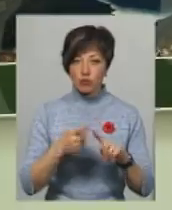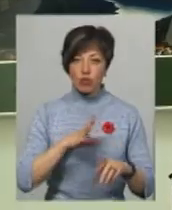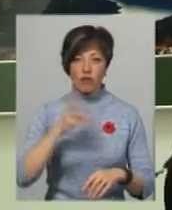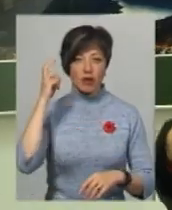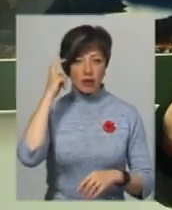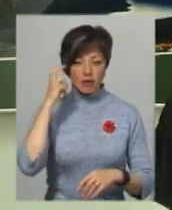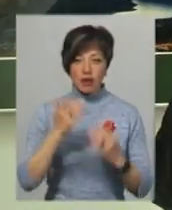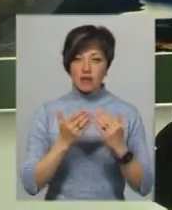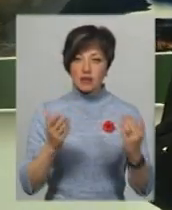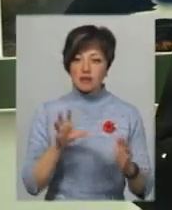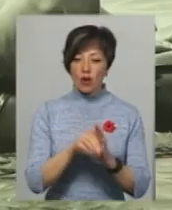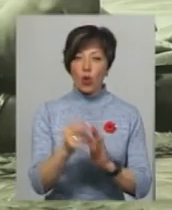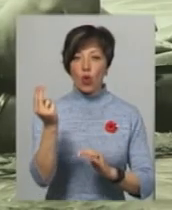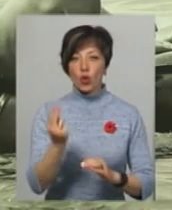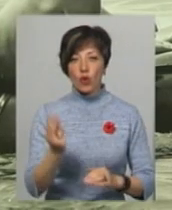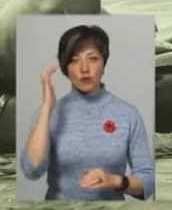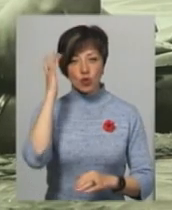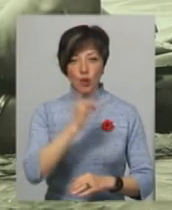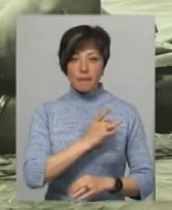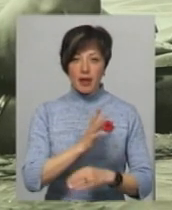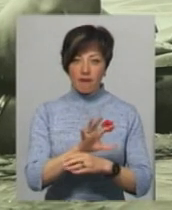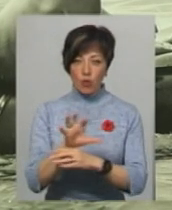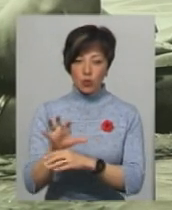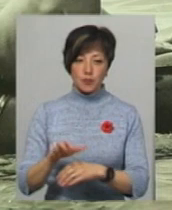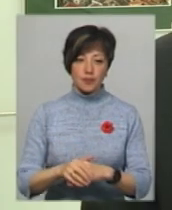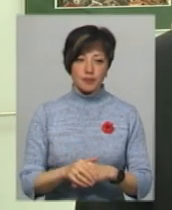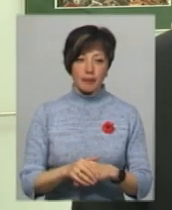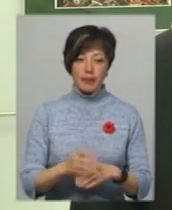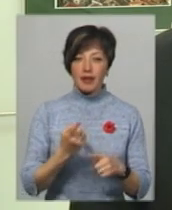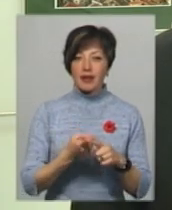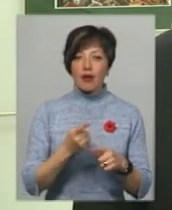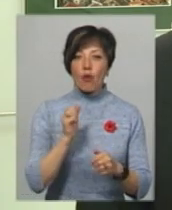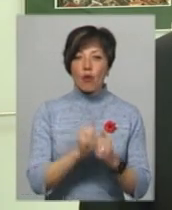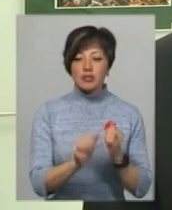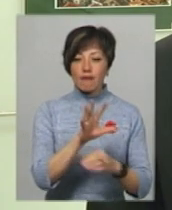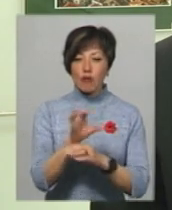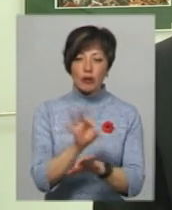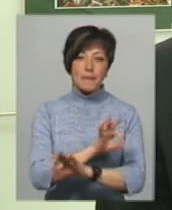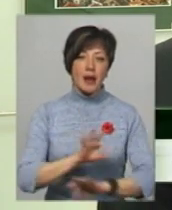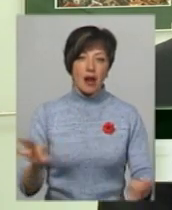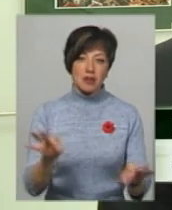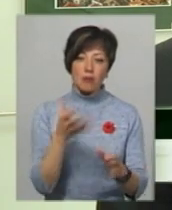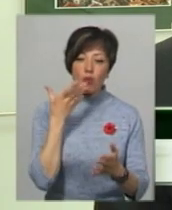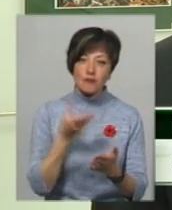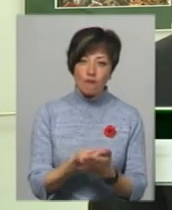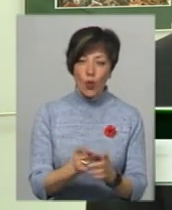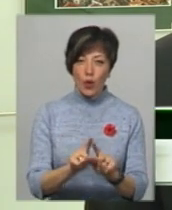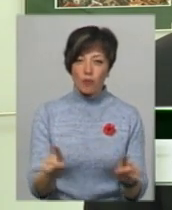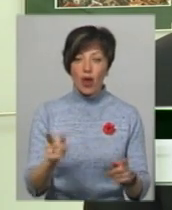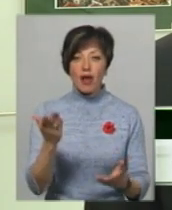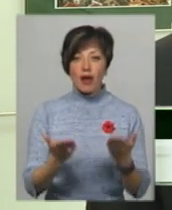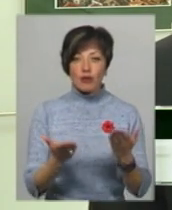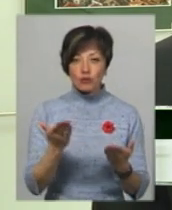Києві. В експозиції – кольорові та чорно-білі світлини. Вся фотографія прекрасна по-своєму. Якщо це є